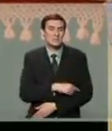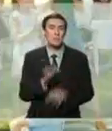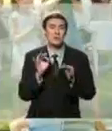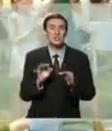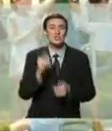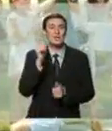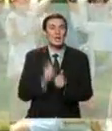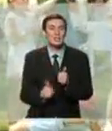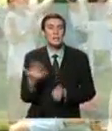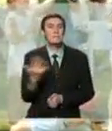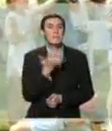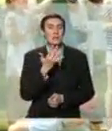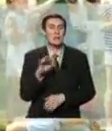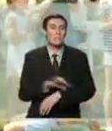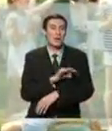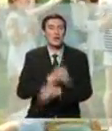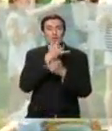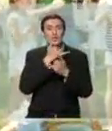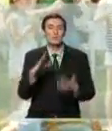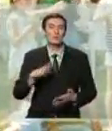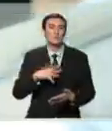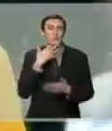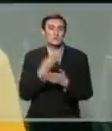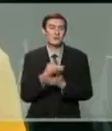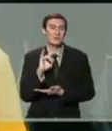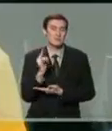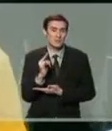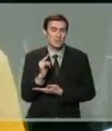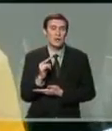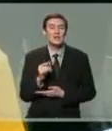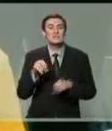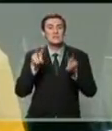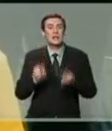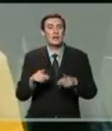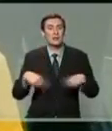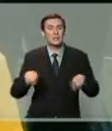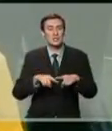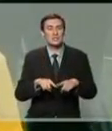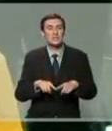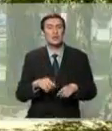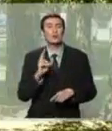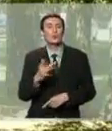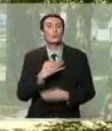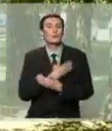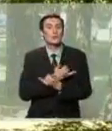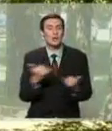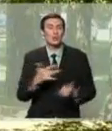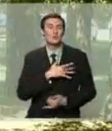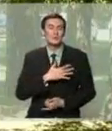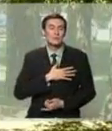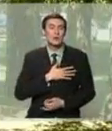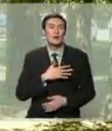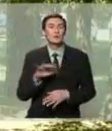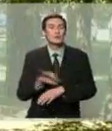Практически каждая пятая пара в Италии не может иметь собственных детей. В специальной организации с желанием усыновить ребенка обращаются в